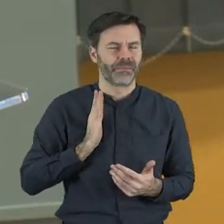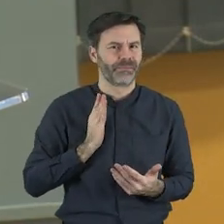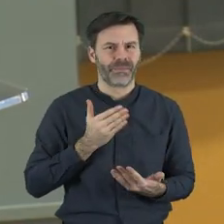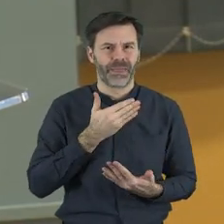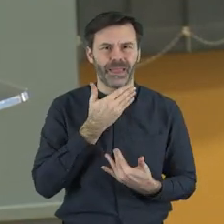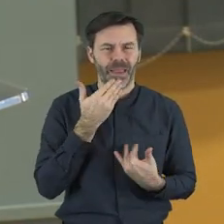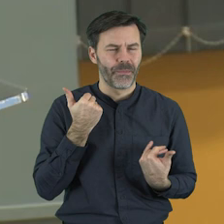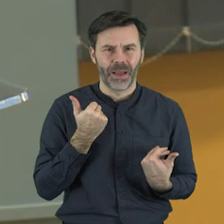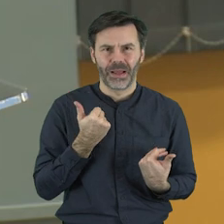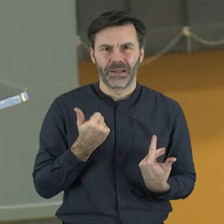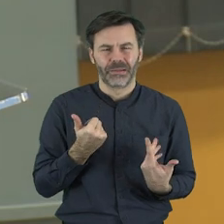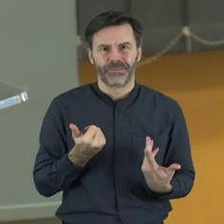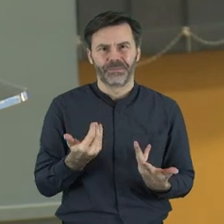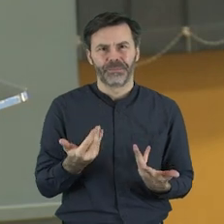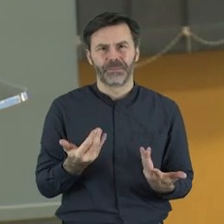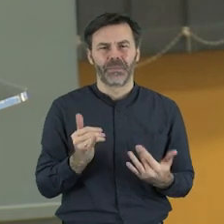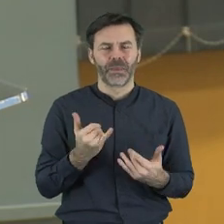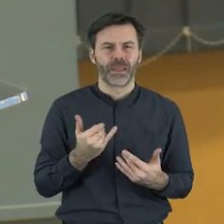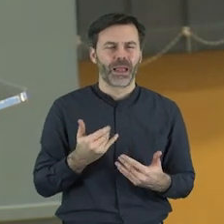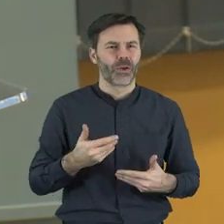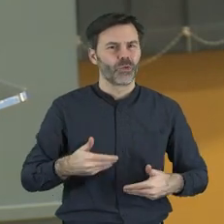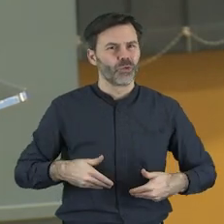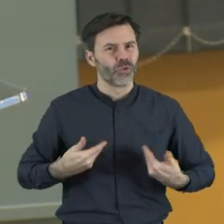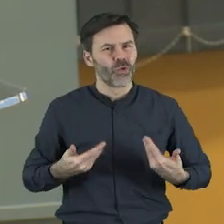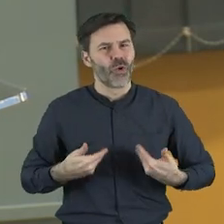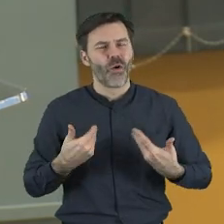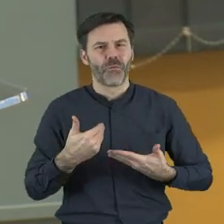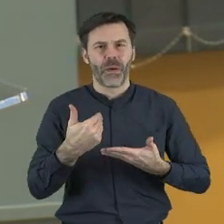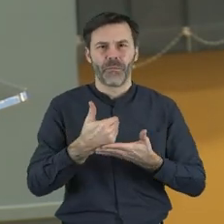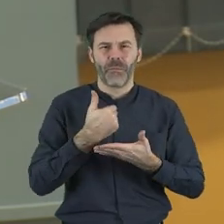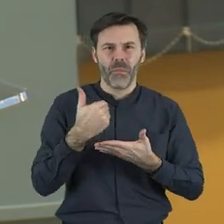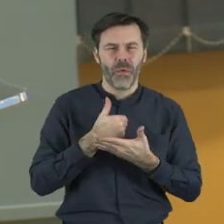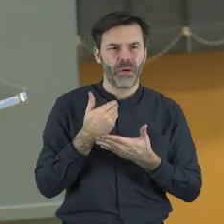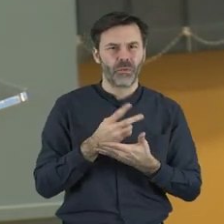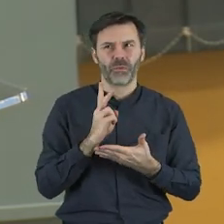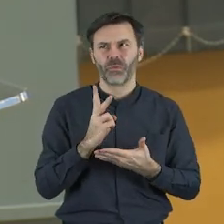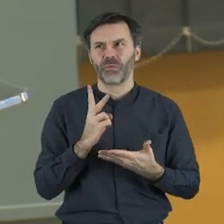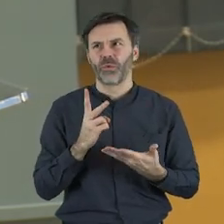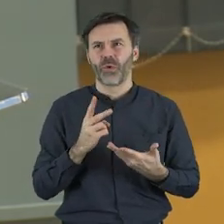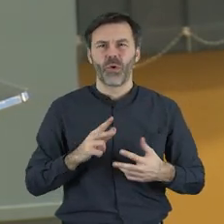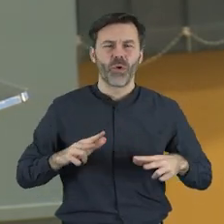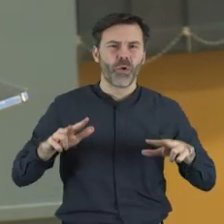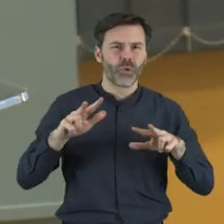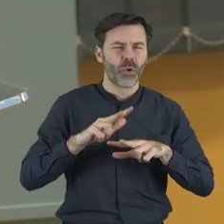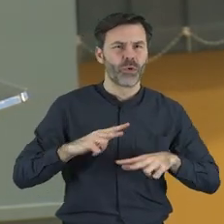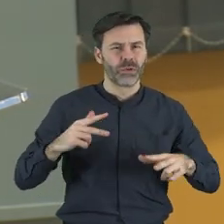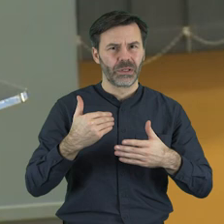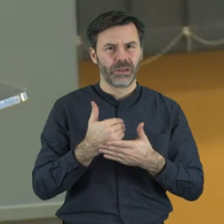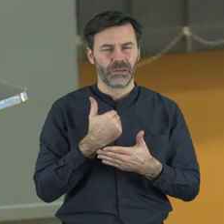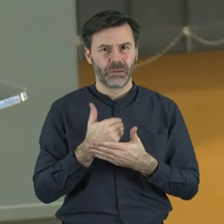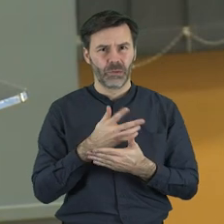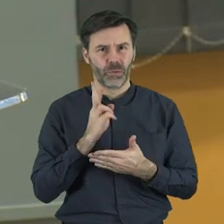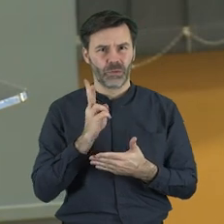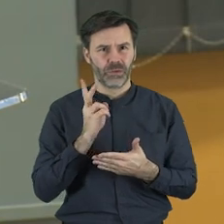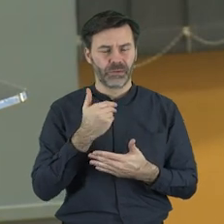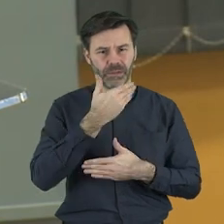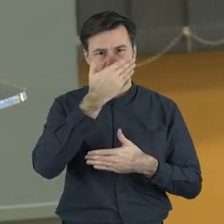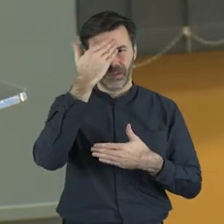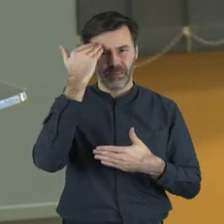ochronę zdrowia rodzin. Nie mają pewności, czy te usługi będą świadczone